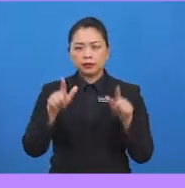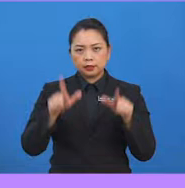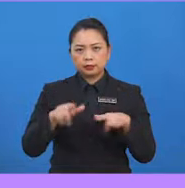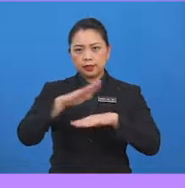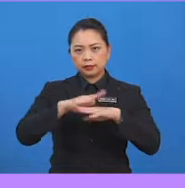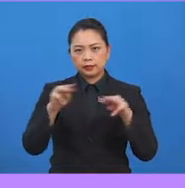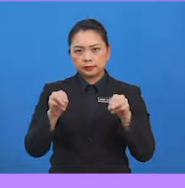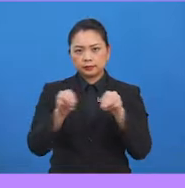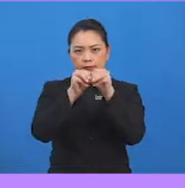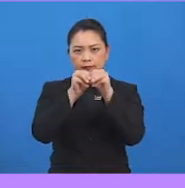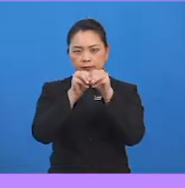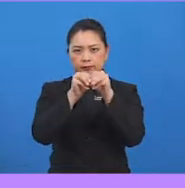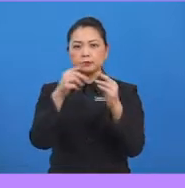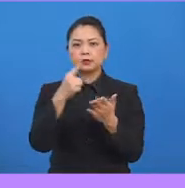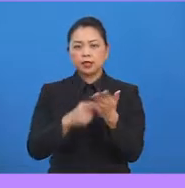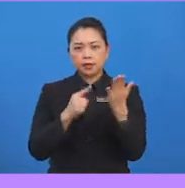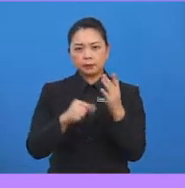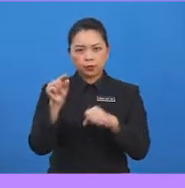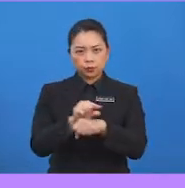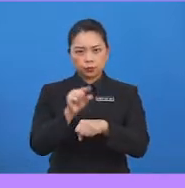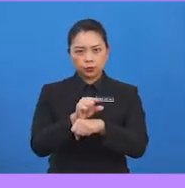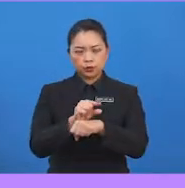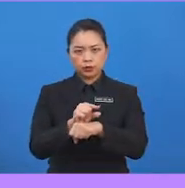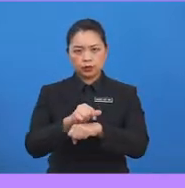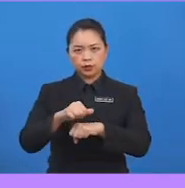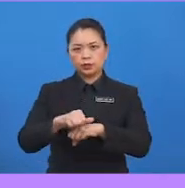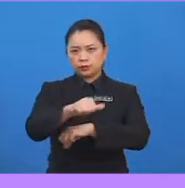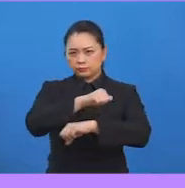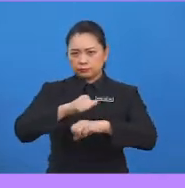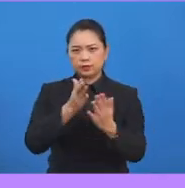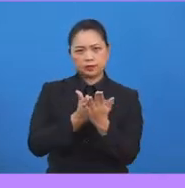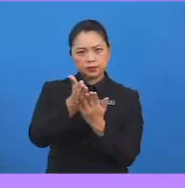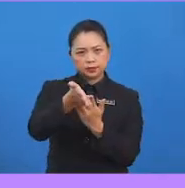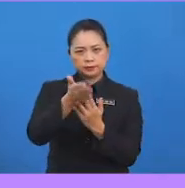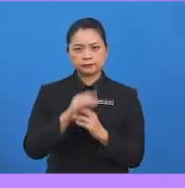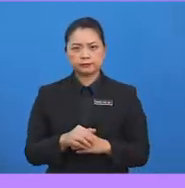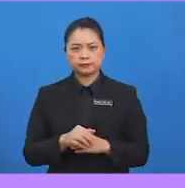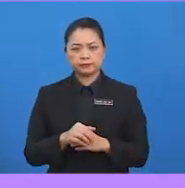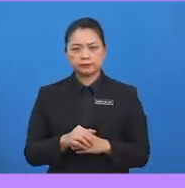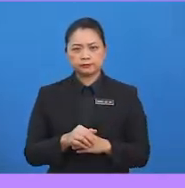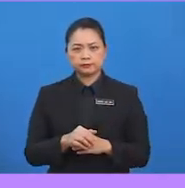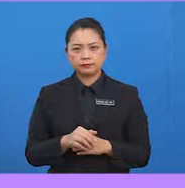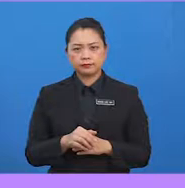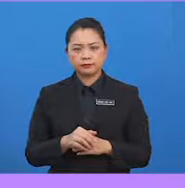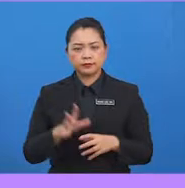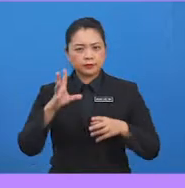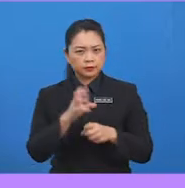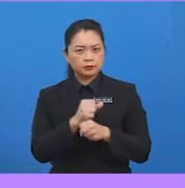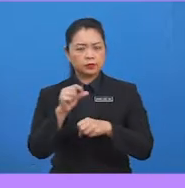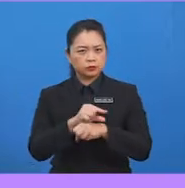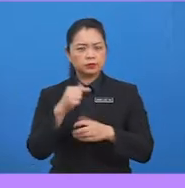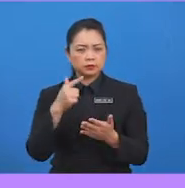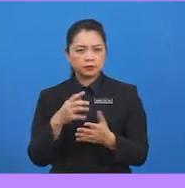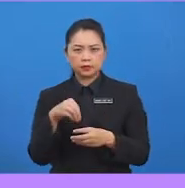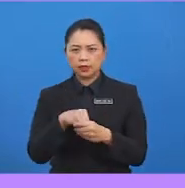atas magnet. Apa kegunaan aloi superkonduktor ini ya? Superkonduktor dapat digunakan dalam pelbagai